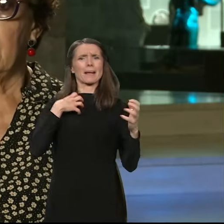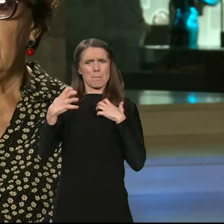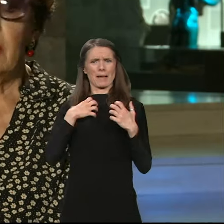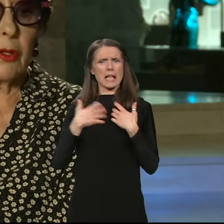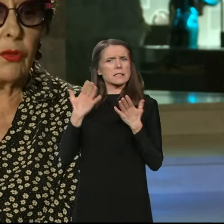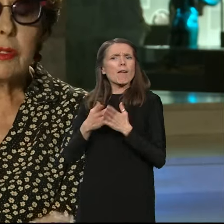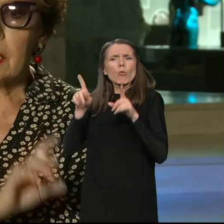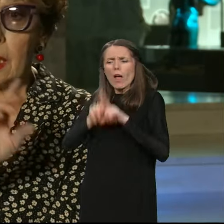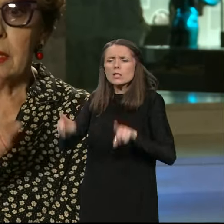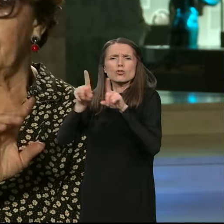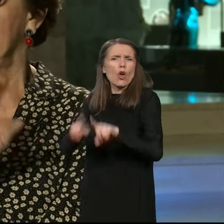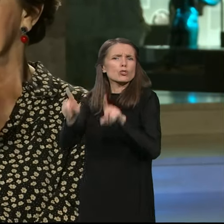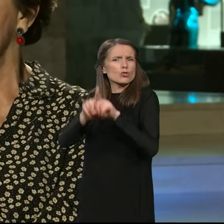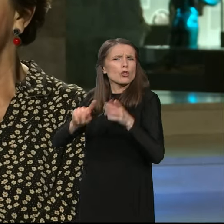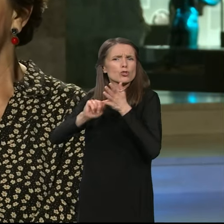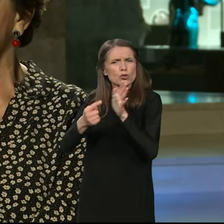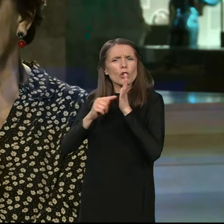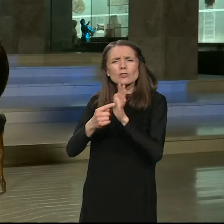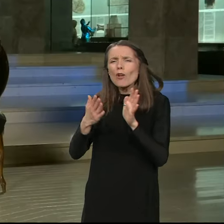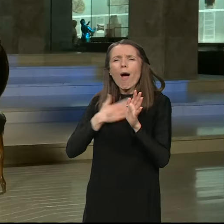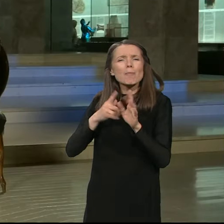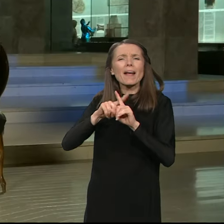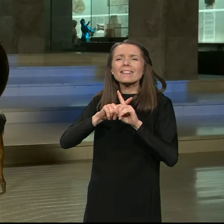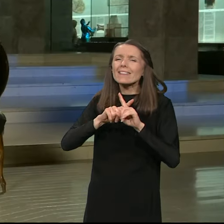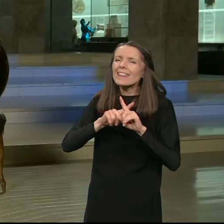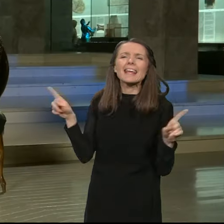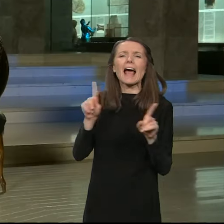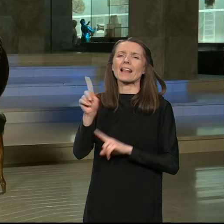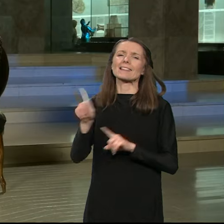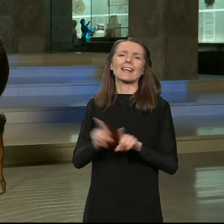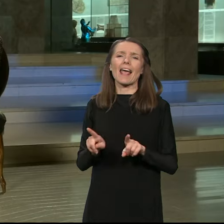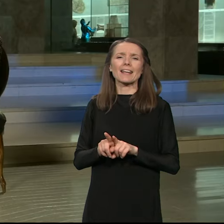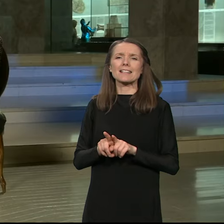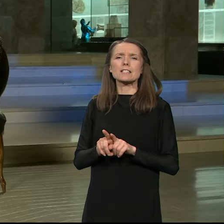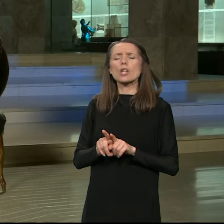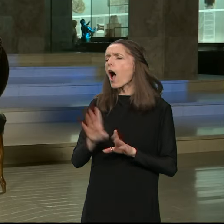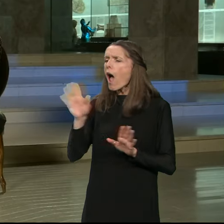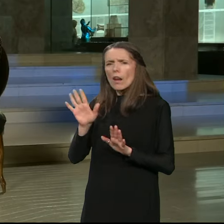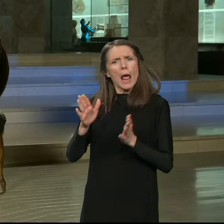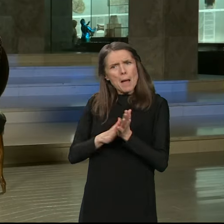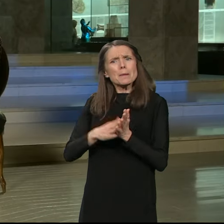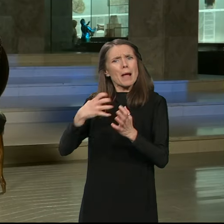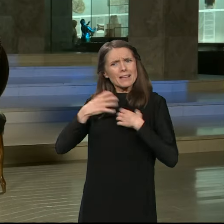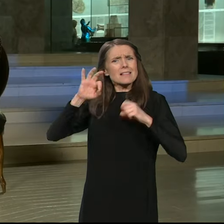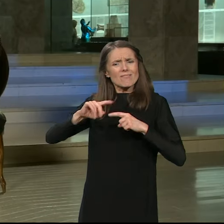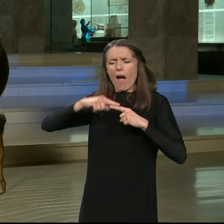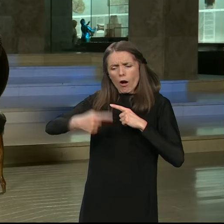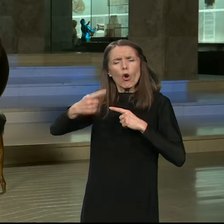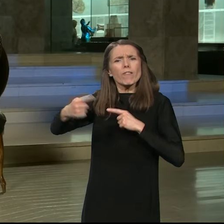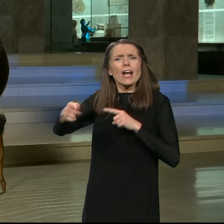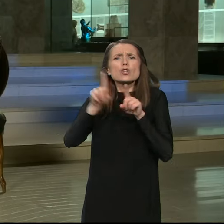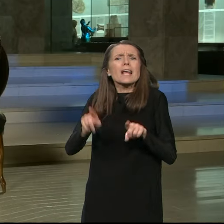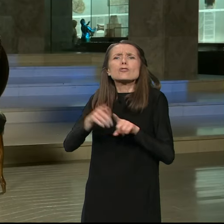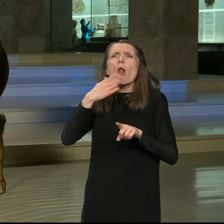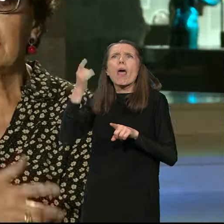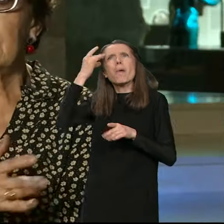ista. Iako se ne rade improvizacije, recimo, nego se igra. Ono, klasično, dogovoreno. Ali pre svega zato